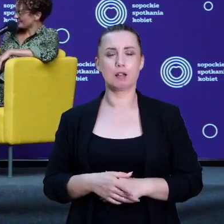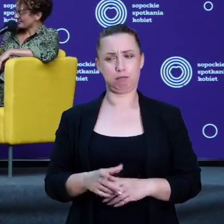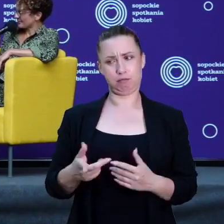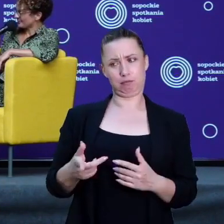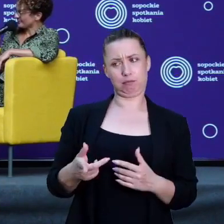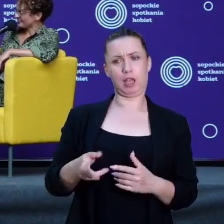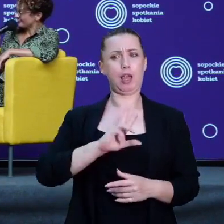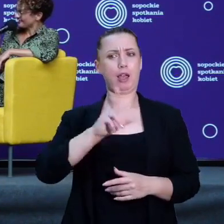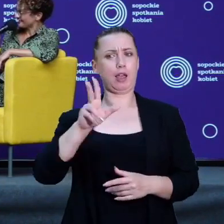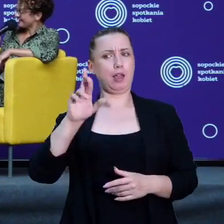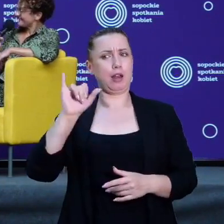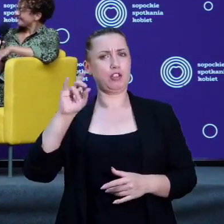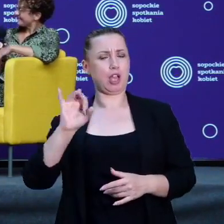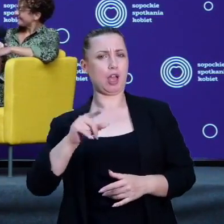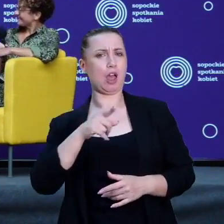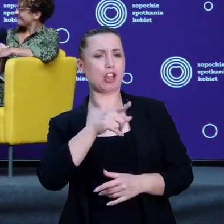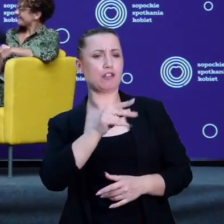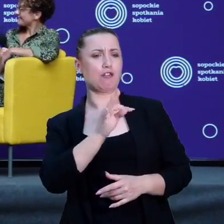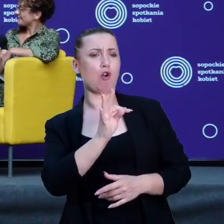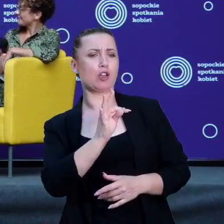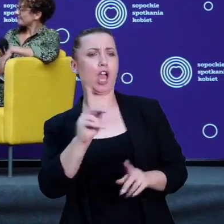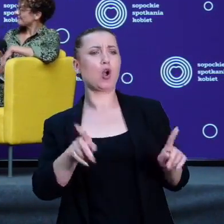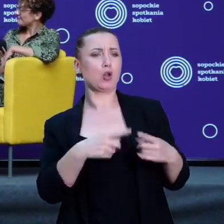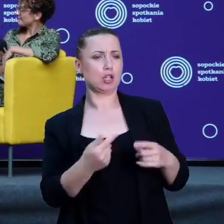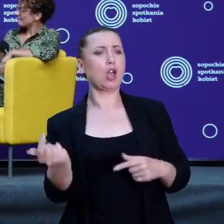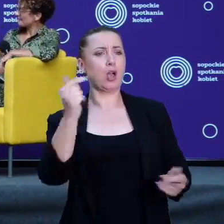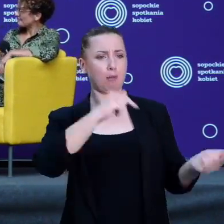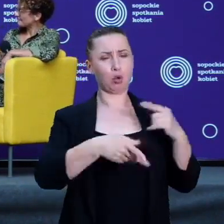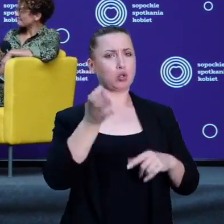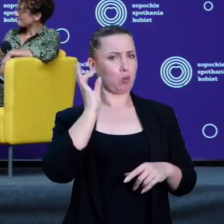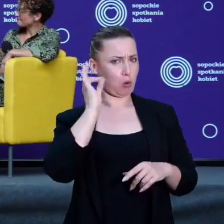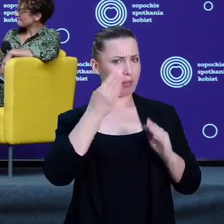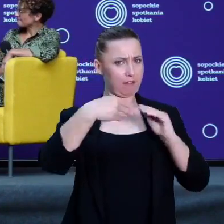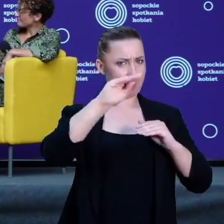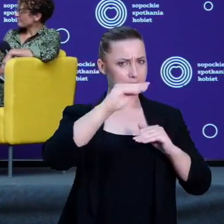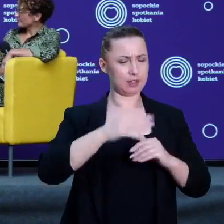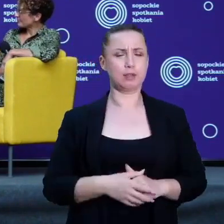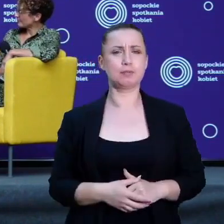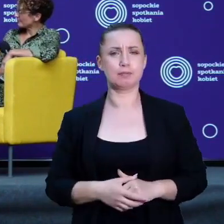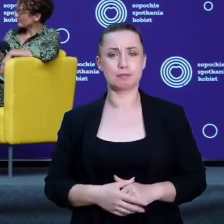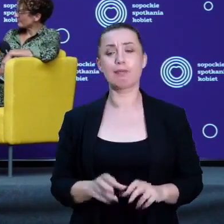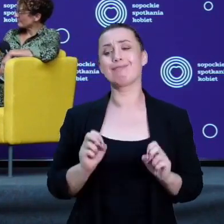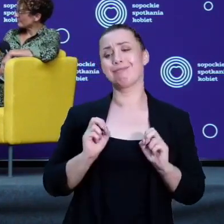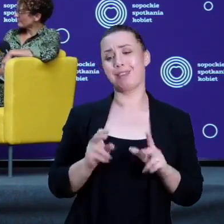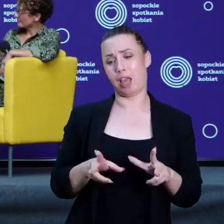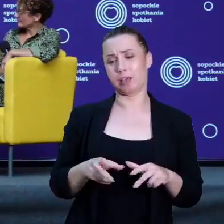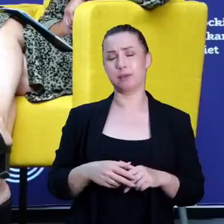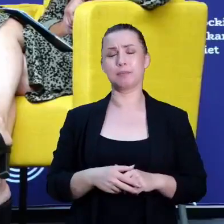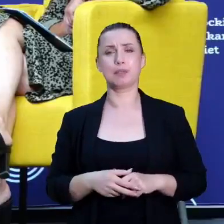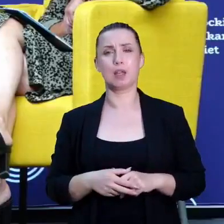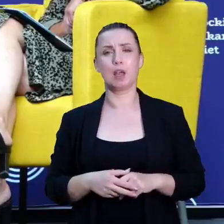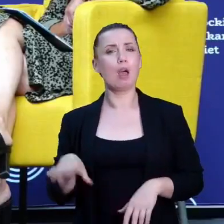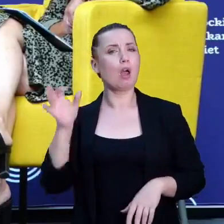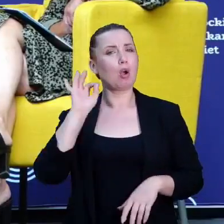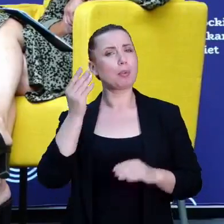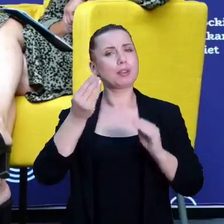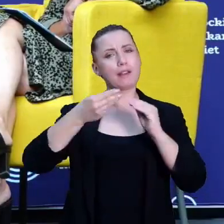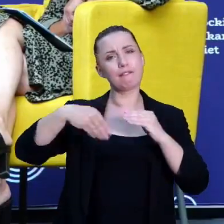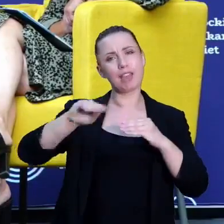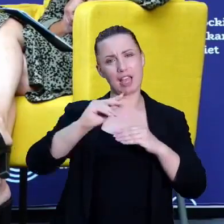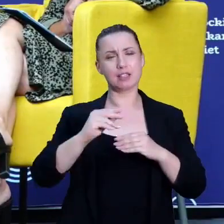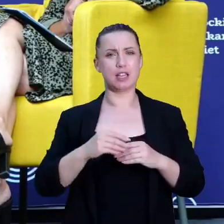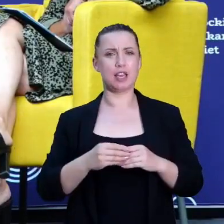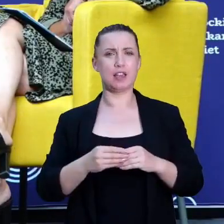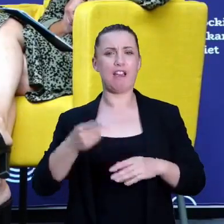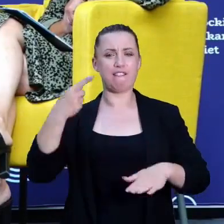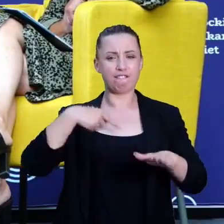przychodzą bardziej kobiety, czy...? Wydaje mi się, że tak, że w ogóle kobiety częściej, tak jak powiedziałam,